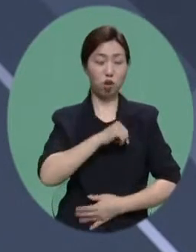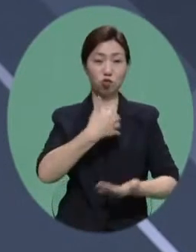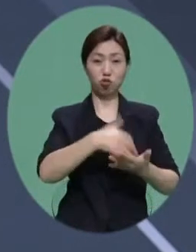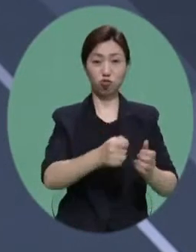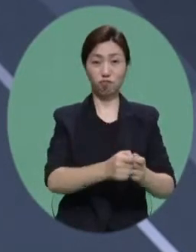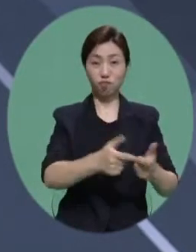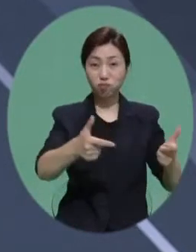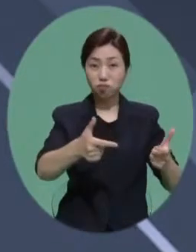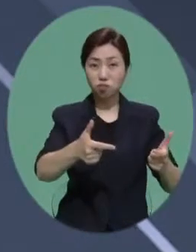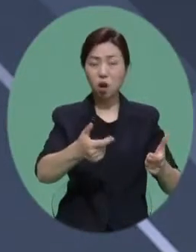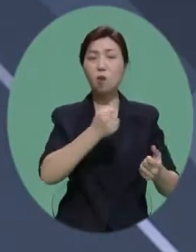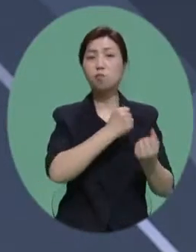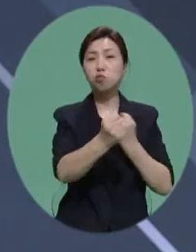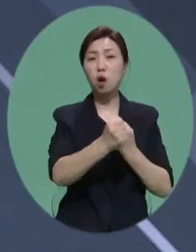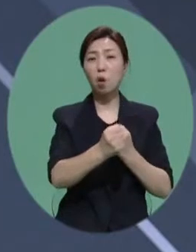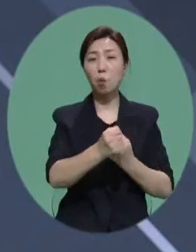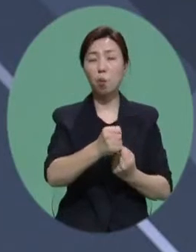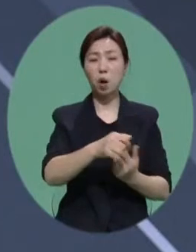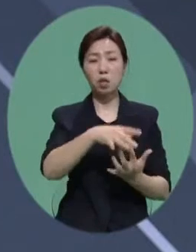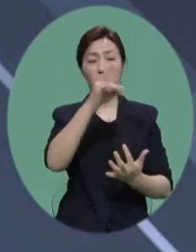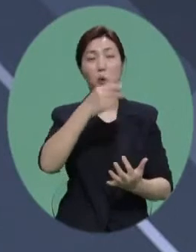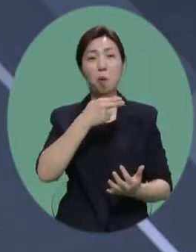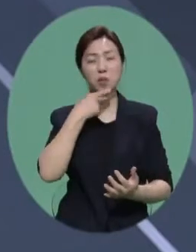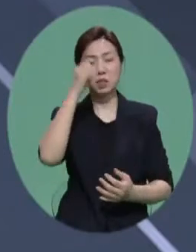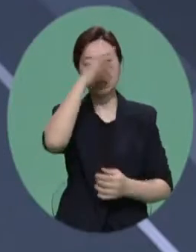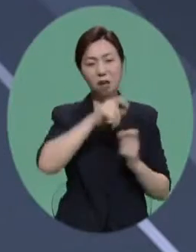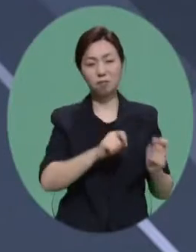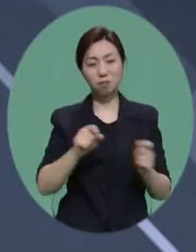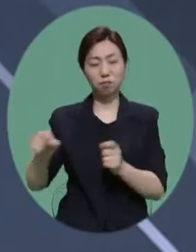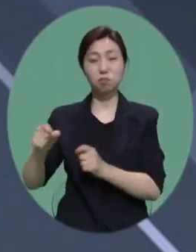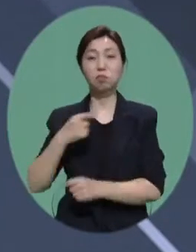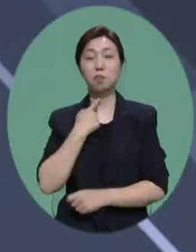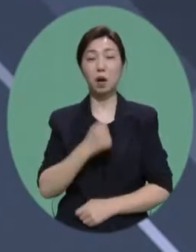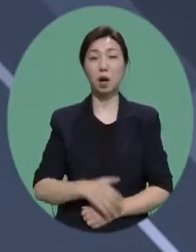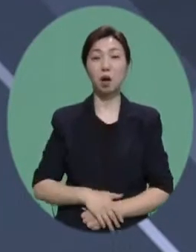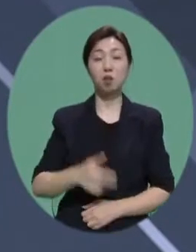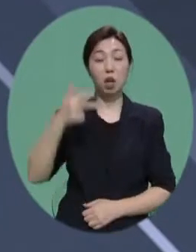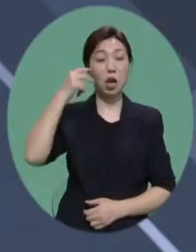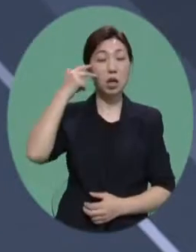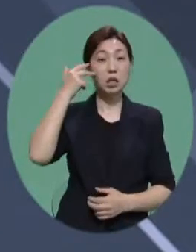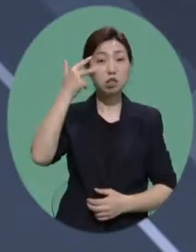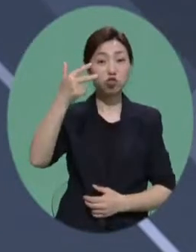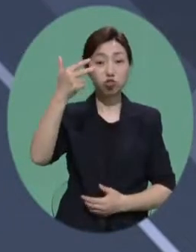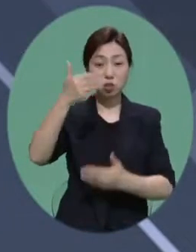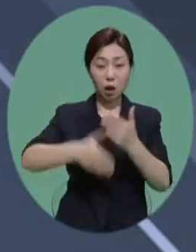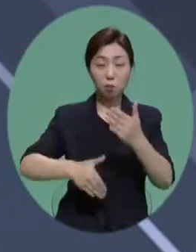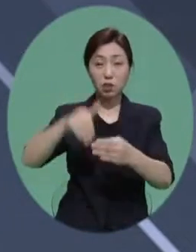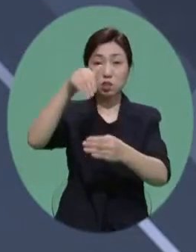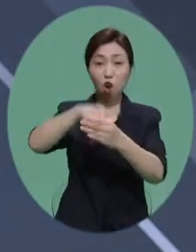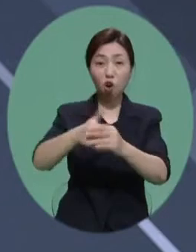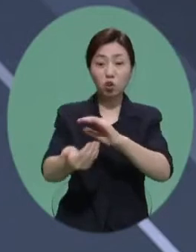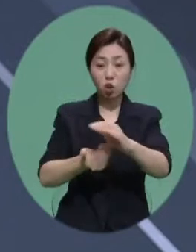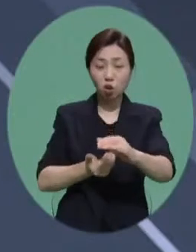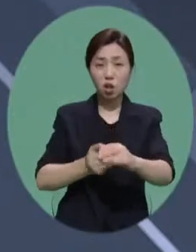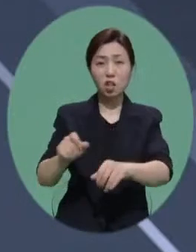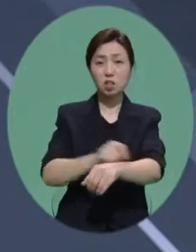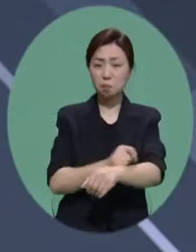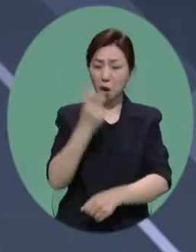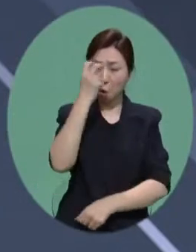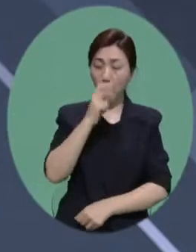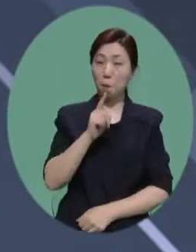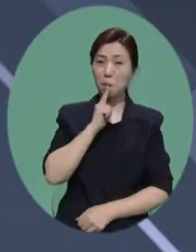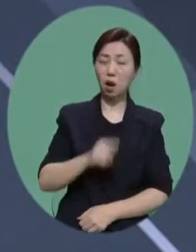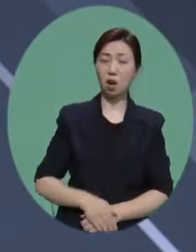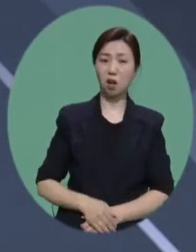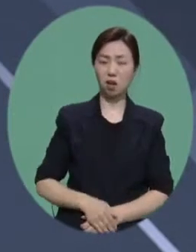여기까지 왔습니다 그러고 선거를 지금 일주일 안경 없고 또 촉감을 하자 그럽니다 이렇게 후안무치한